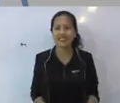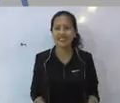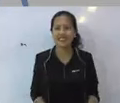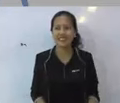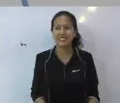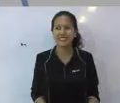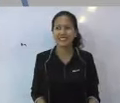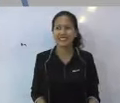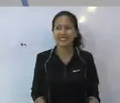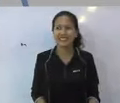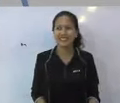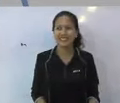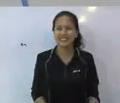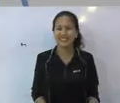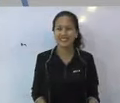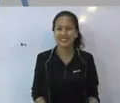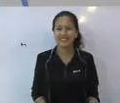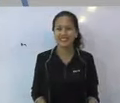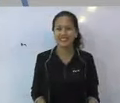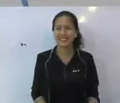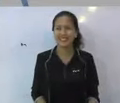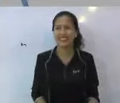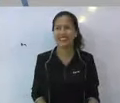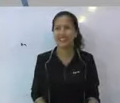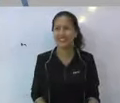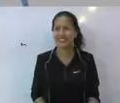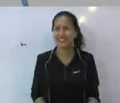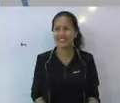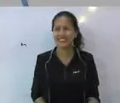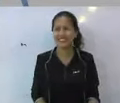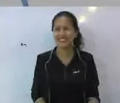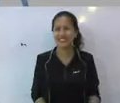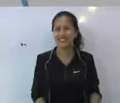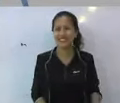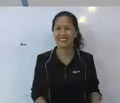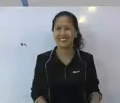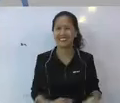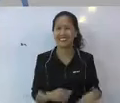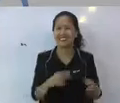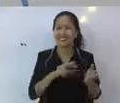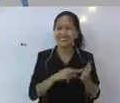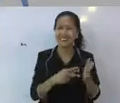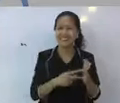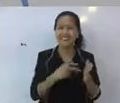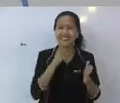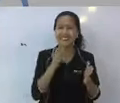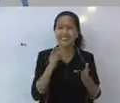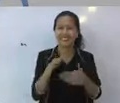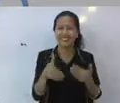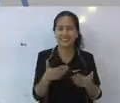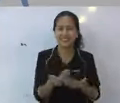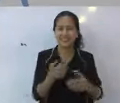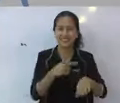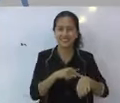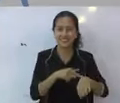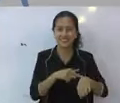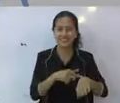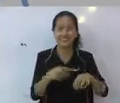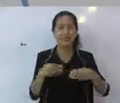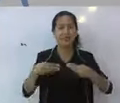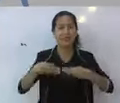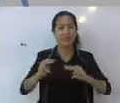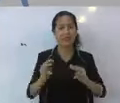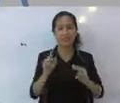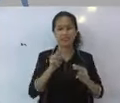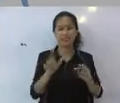Red tide. Oh, yung mga ganyan. Oh. So, kumbaga, not all the time. Pwede mong isustain yung meat diet kasi